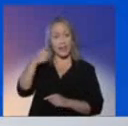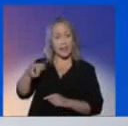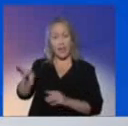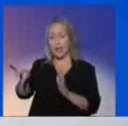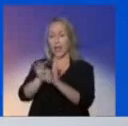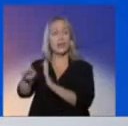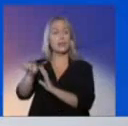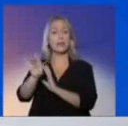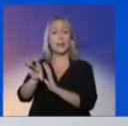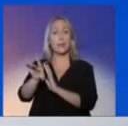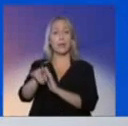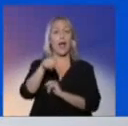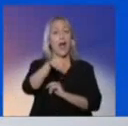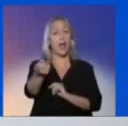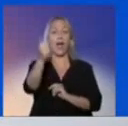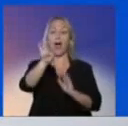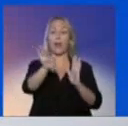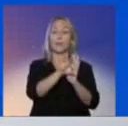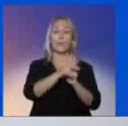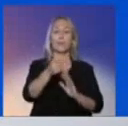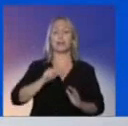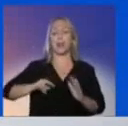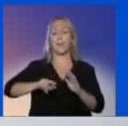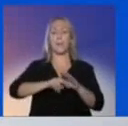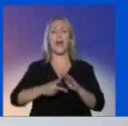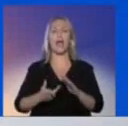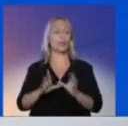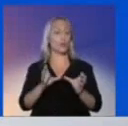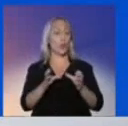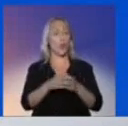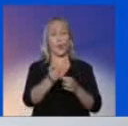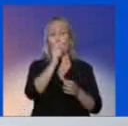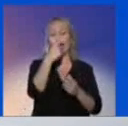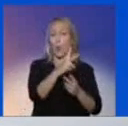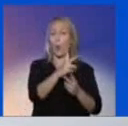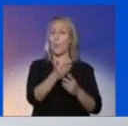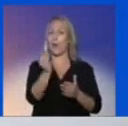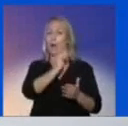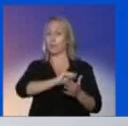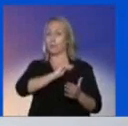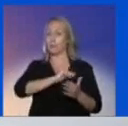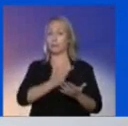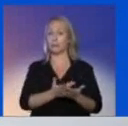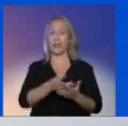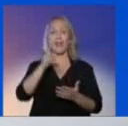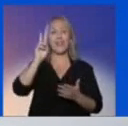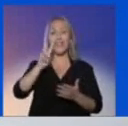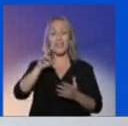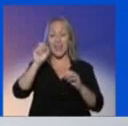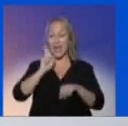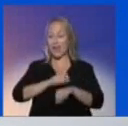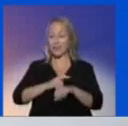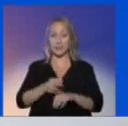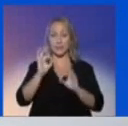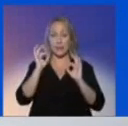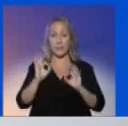προσέλαβε προσωπικό με κριτήρια πελατειακά, κομματικά και χωρίς να βλέπει πού